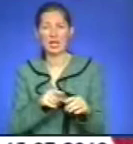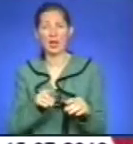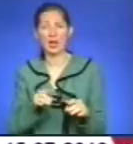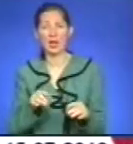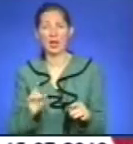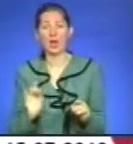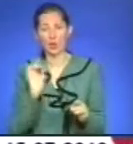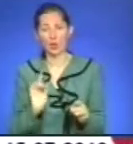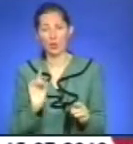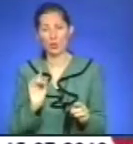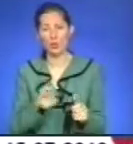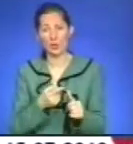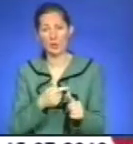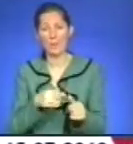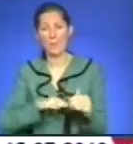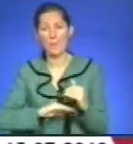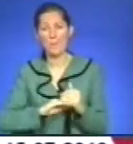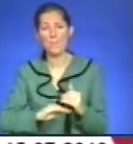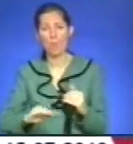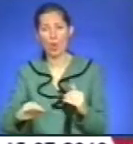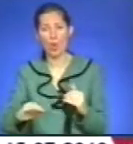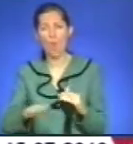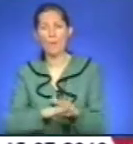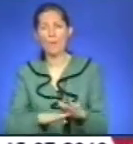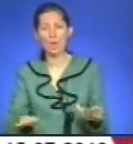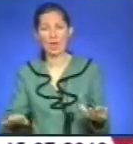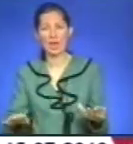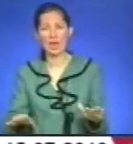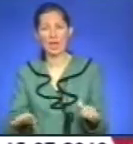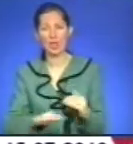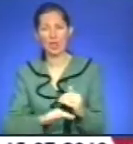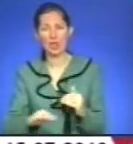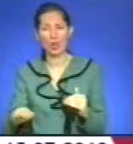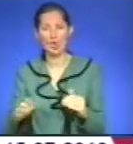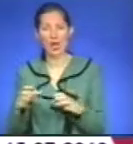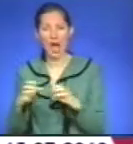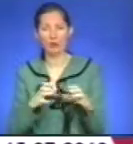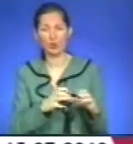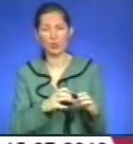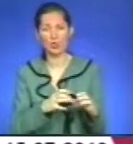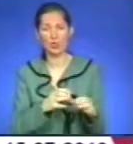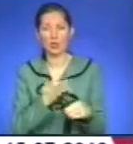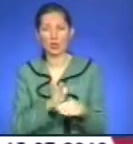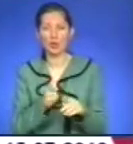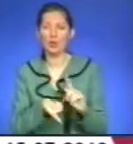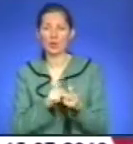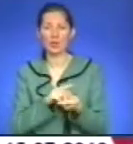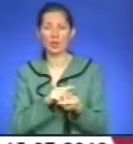їх називаємо, і підлогу, покриття на підлозі в автобусі. Частково